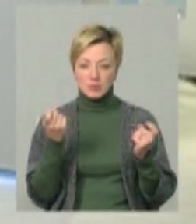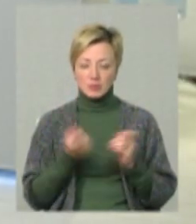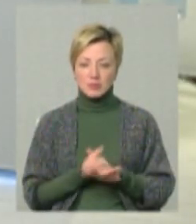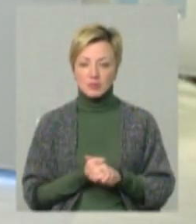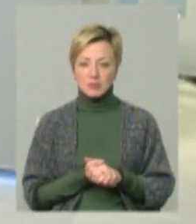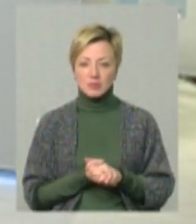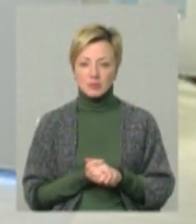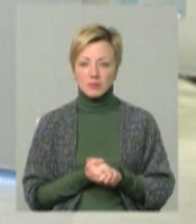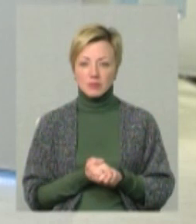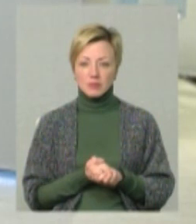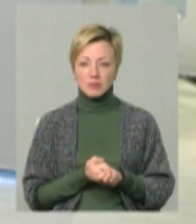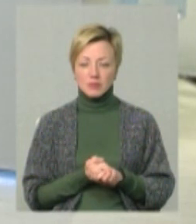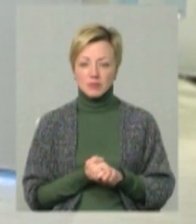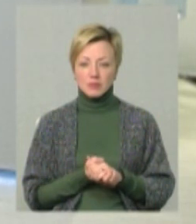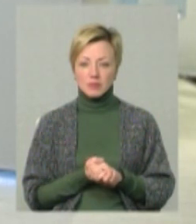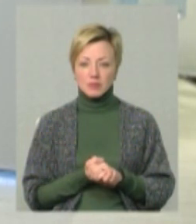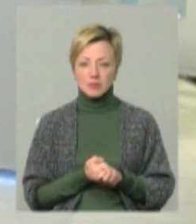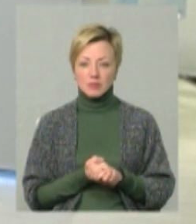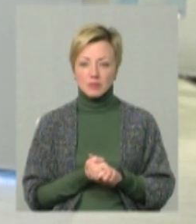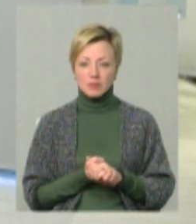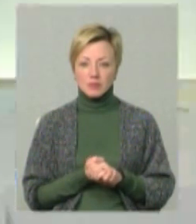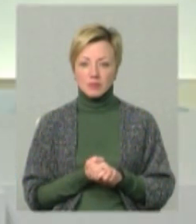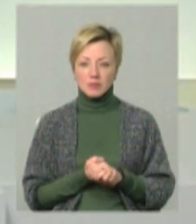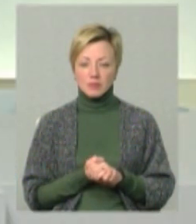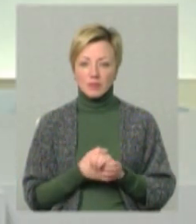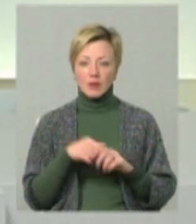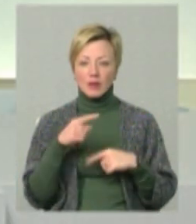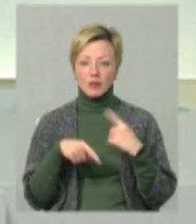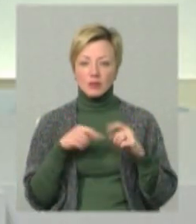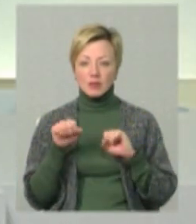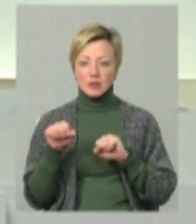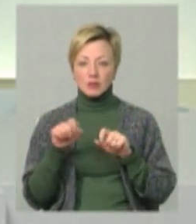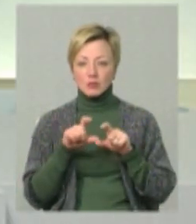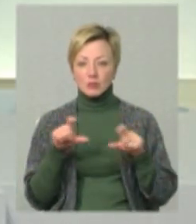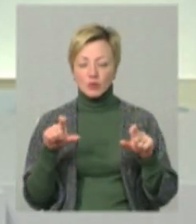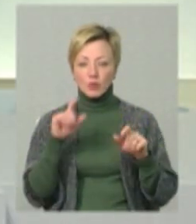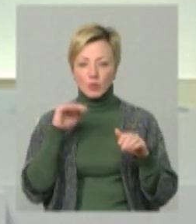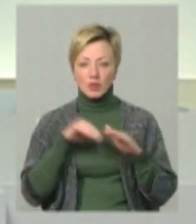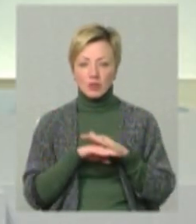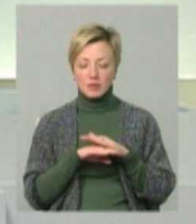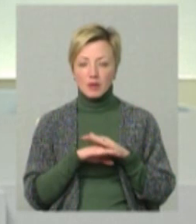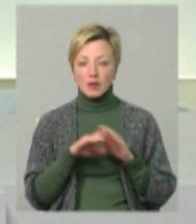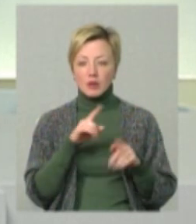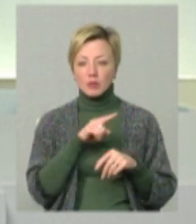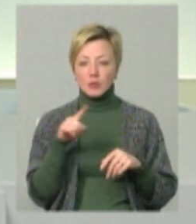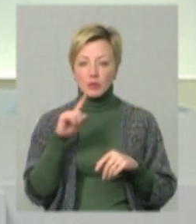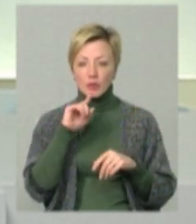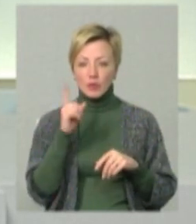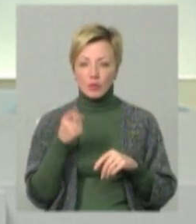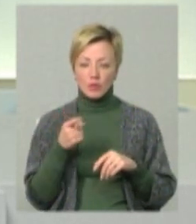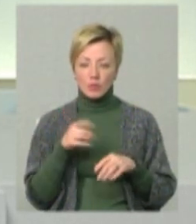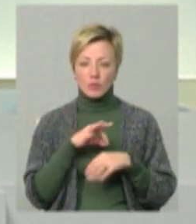цьому повідомленні. Наступне щодо захисних споруд та укриттів. Протягом